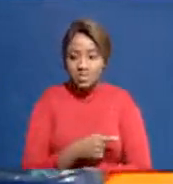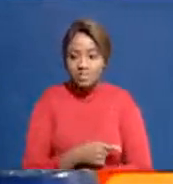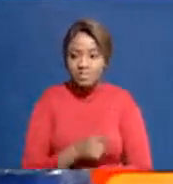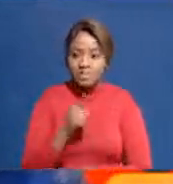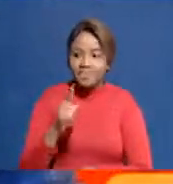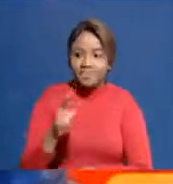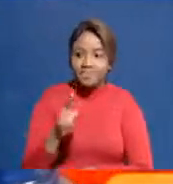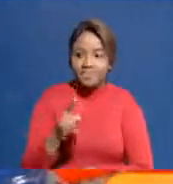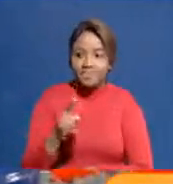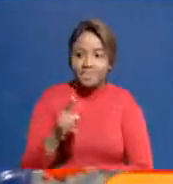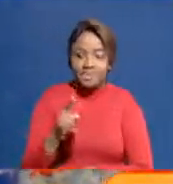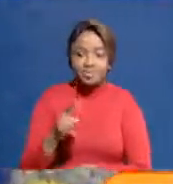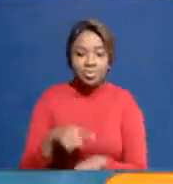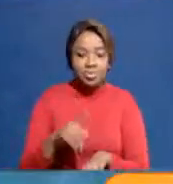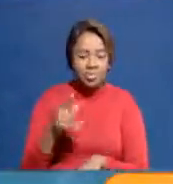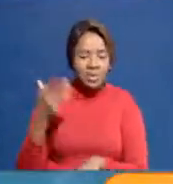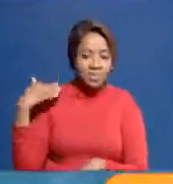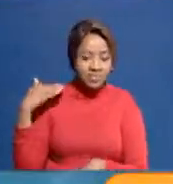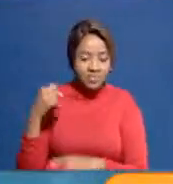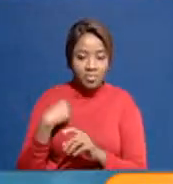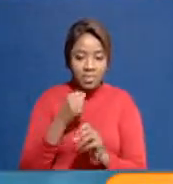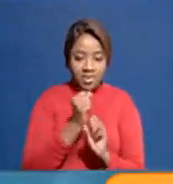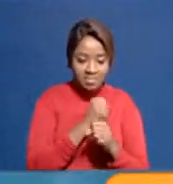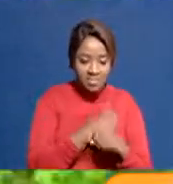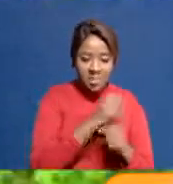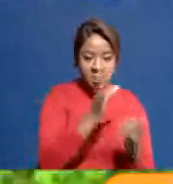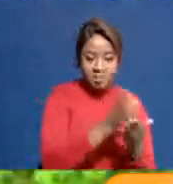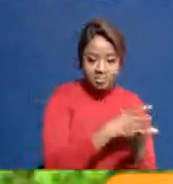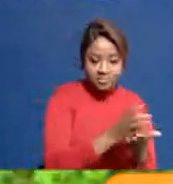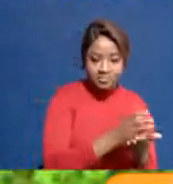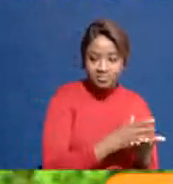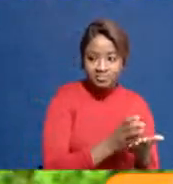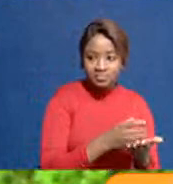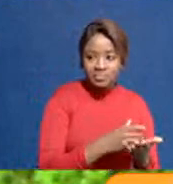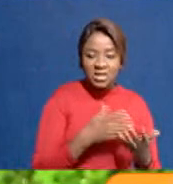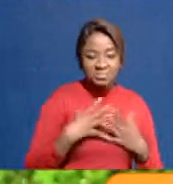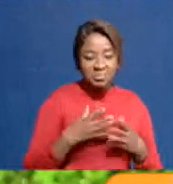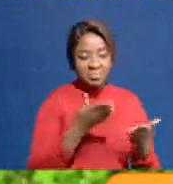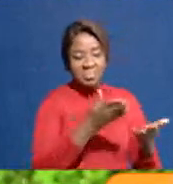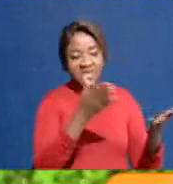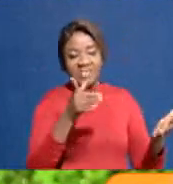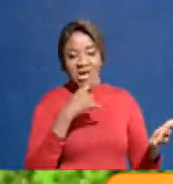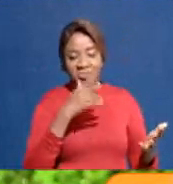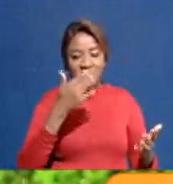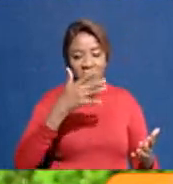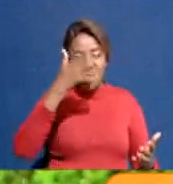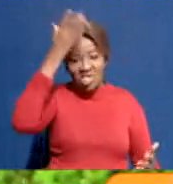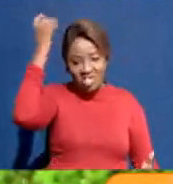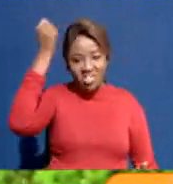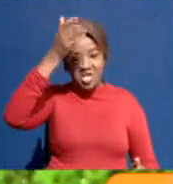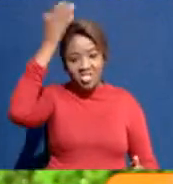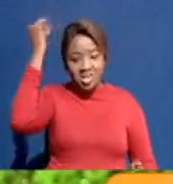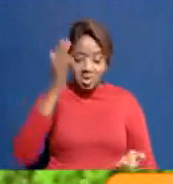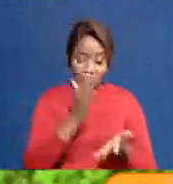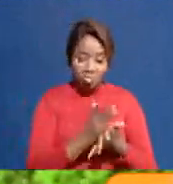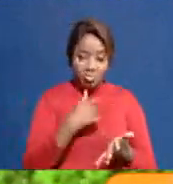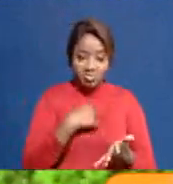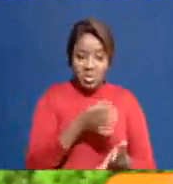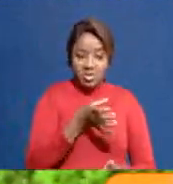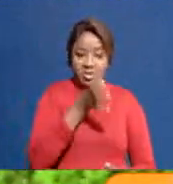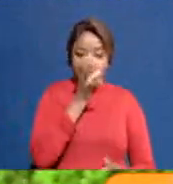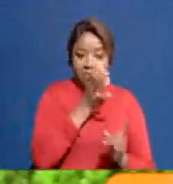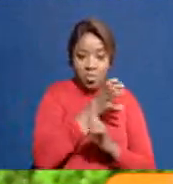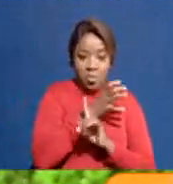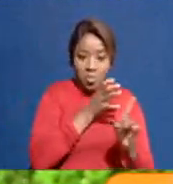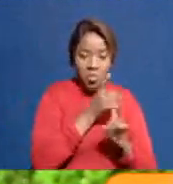maishani. Wakati nilikuwa nikitengeneza pombe, mnakaa tu na walevi, hata kama sikunywi,